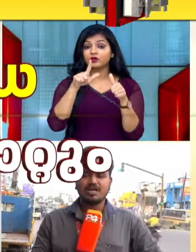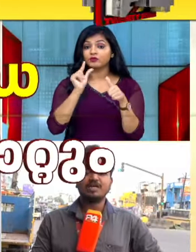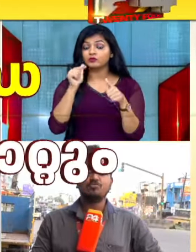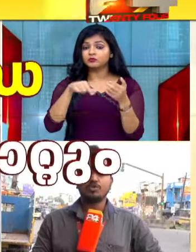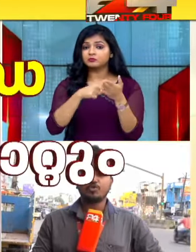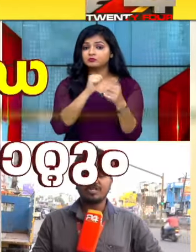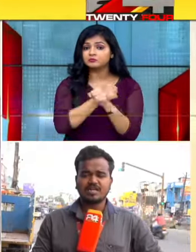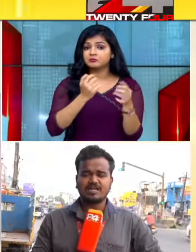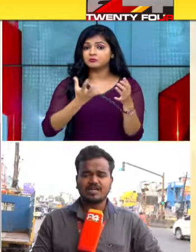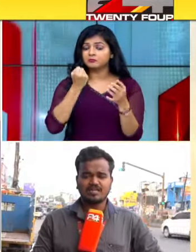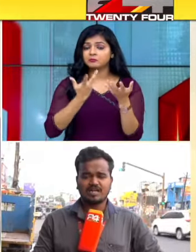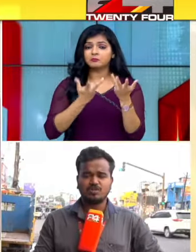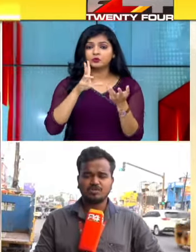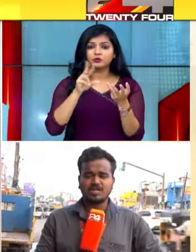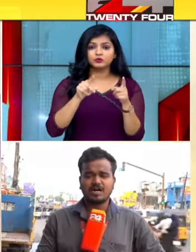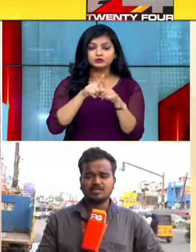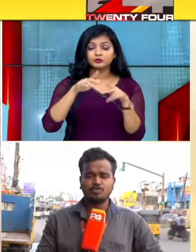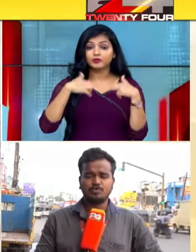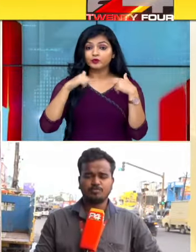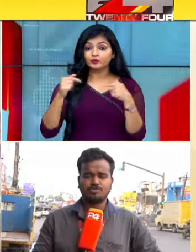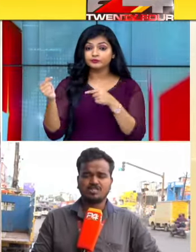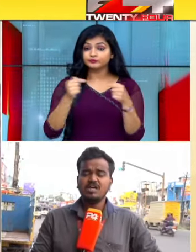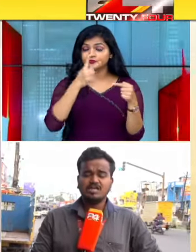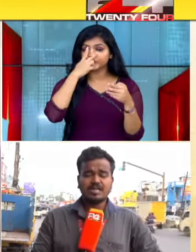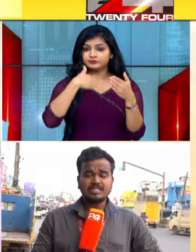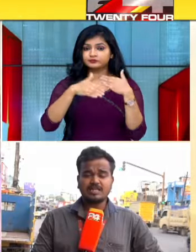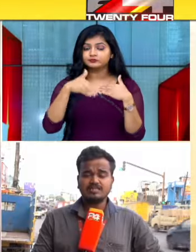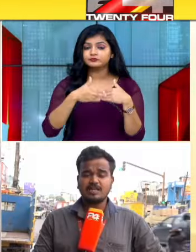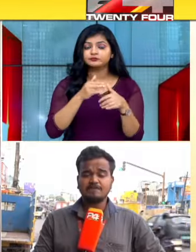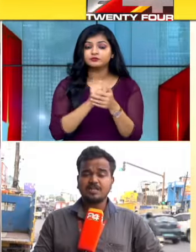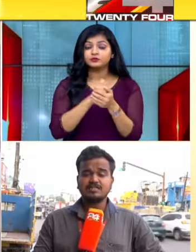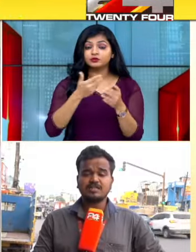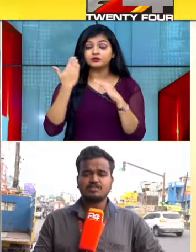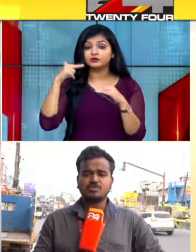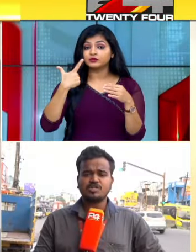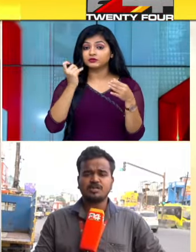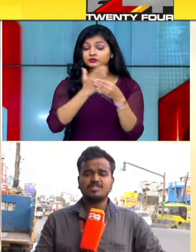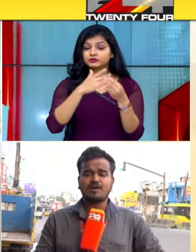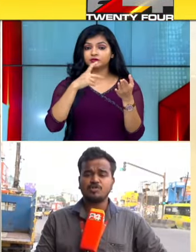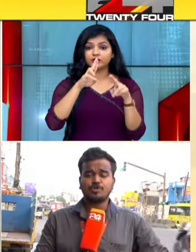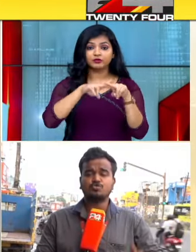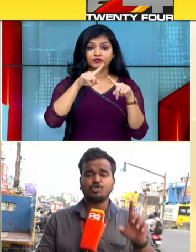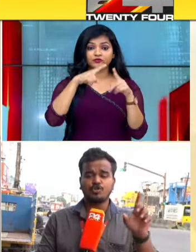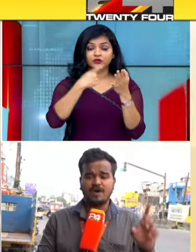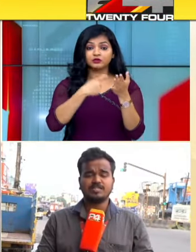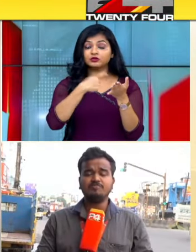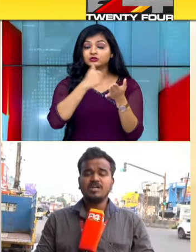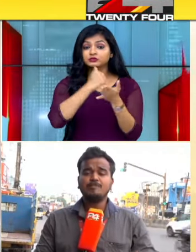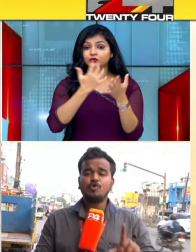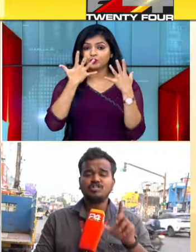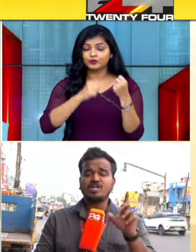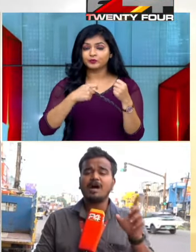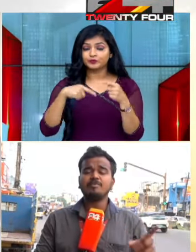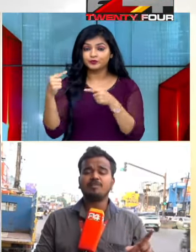ജാമ്യം ലഭിക്കില്ല എന്നുള്ളൊരു സൂചനയിലേക്കാണ് ഈ ഹൈക്കോടതിയിലെ വാദം മുന്നോട്ട് പോകുന്നത്. നേരത്തെ ഈ കേസിലെ FIR തന്നെ രജിസ്റ്റർ ചെയ്യണമെന്ന് ആവശ്യപ്പെട്ട് തുടങ്ങിയ ഒരു